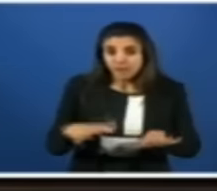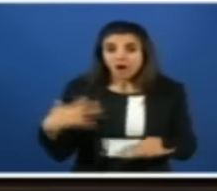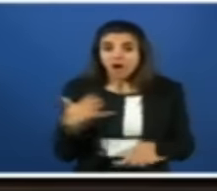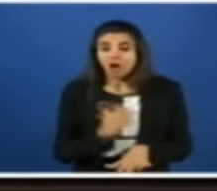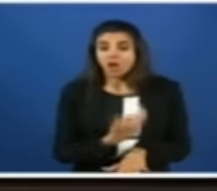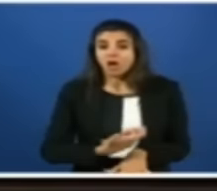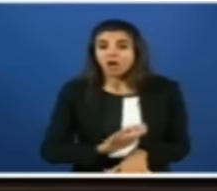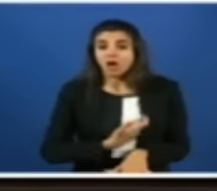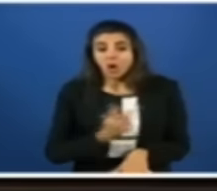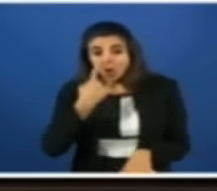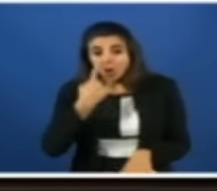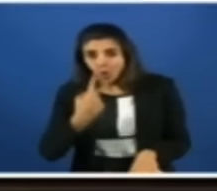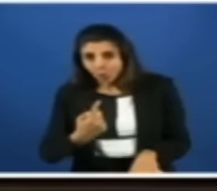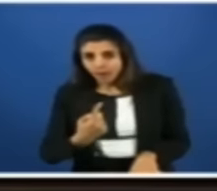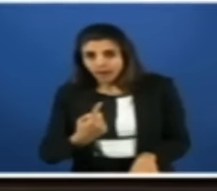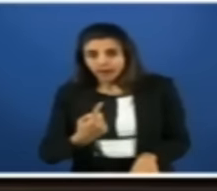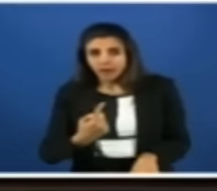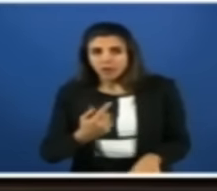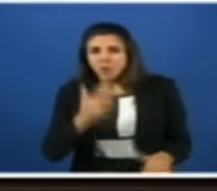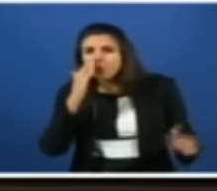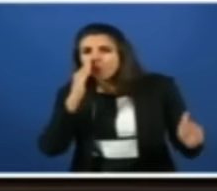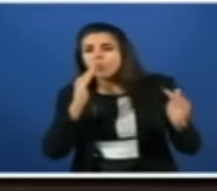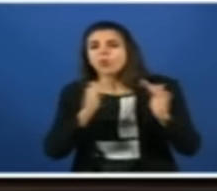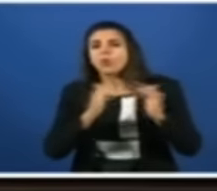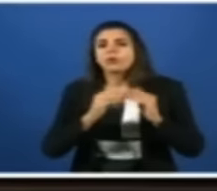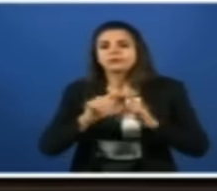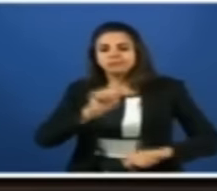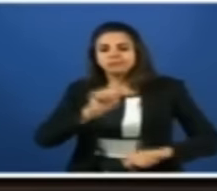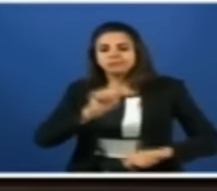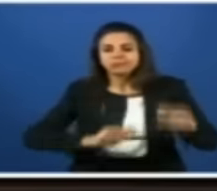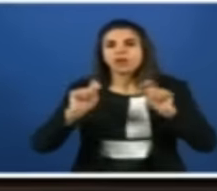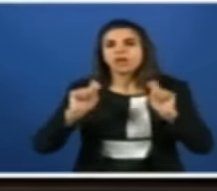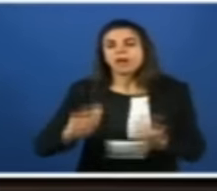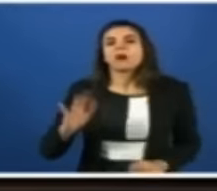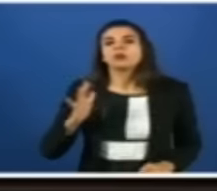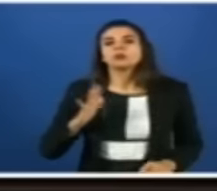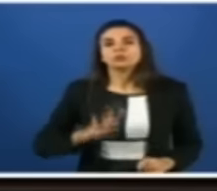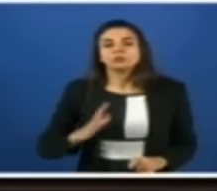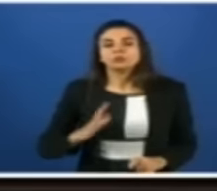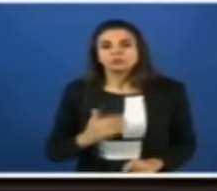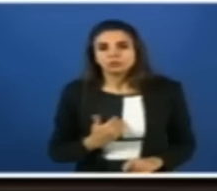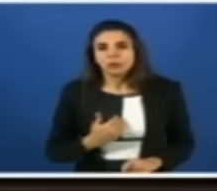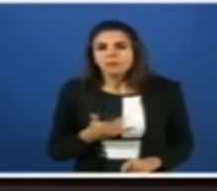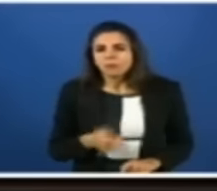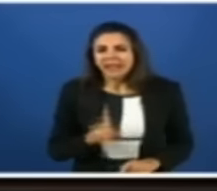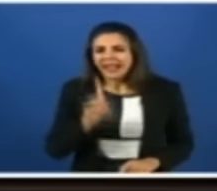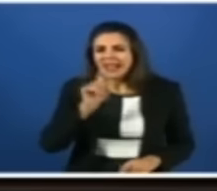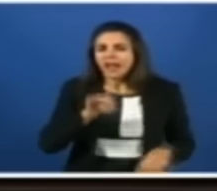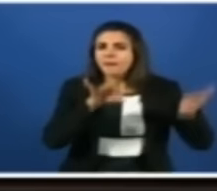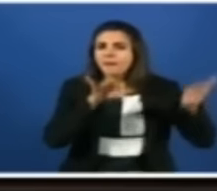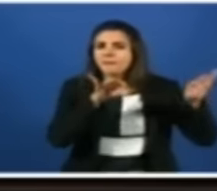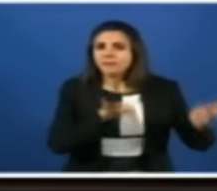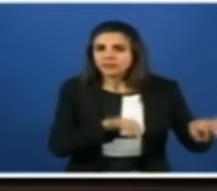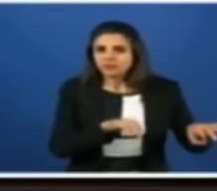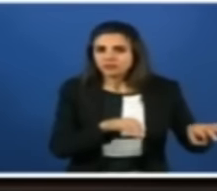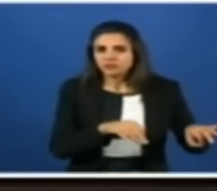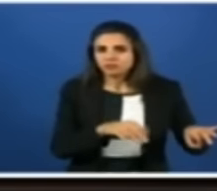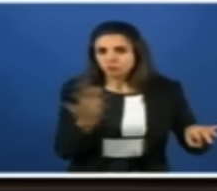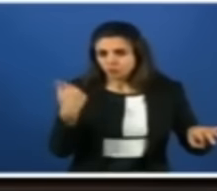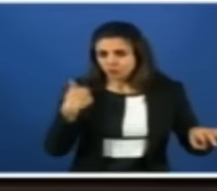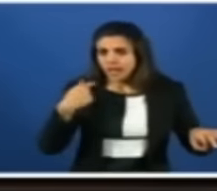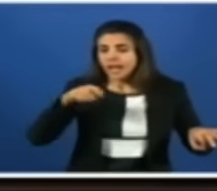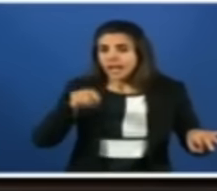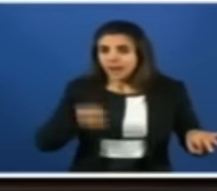anayasadaki durumla uygun hale getirmektir. Bunun başlangıcını yapmış